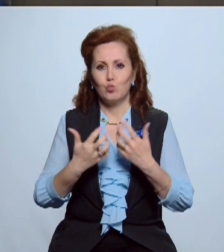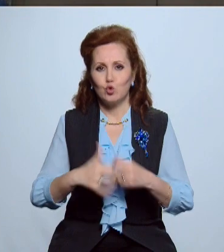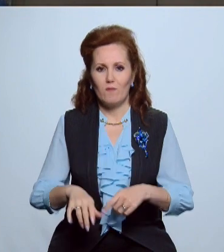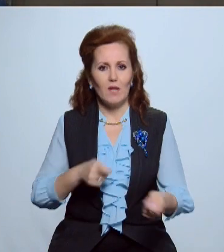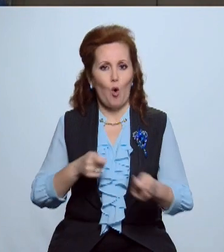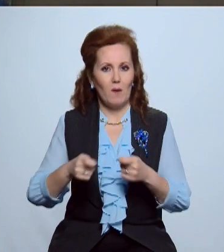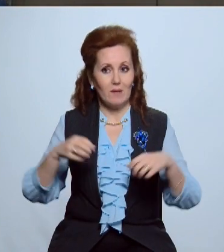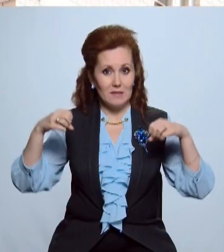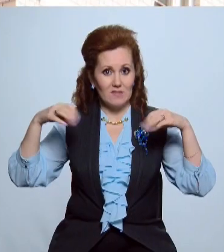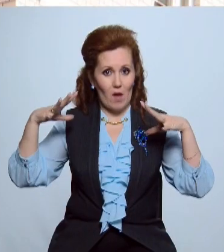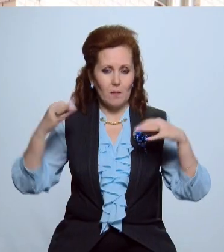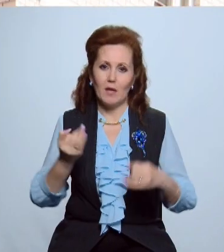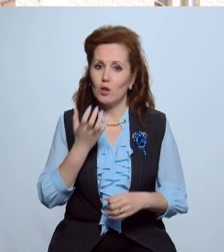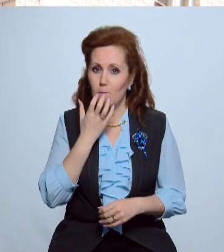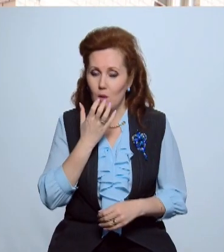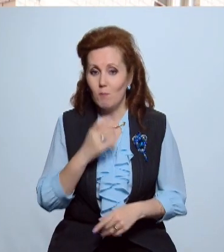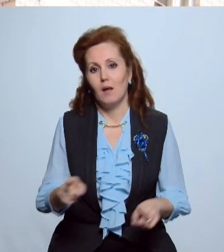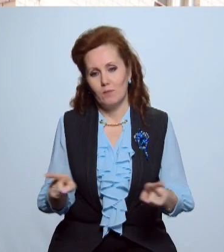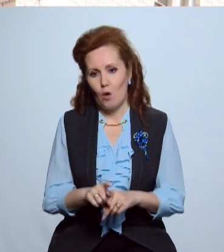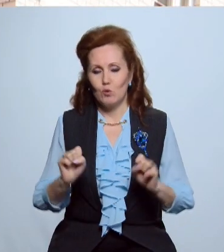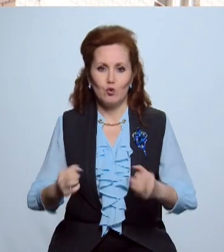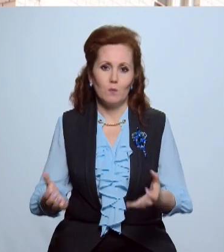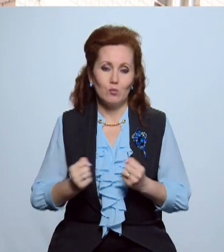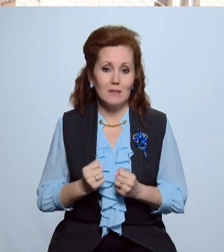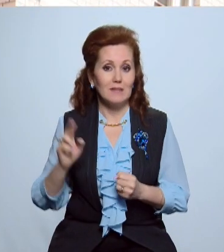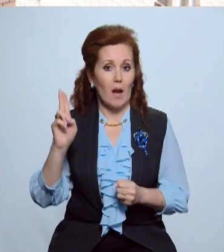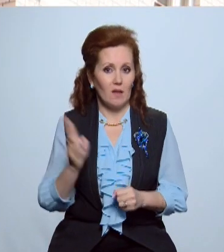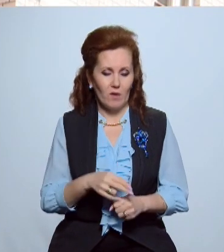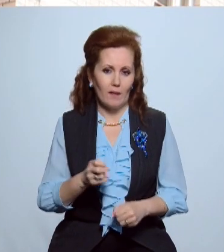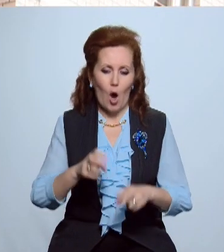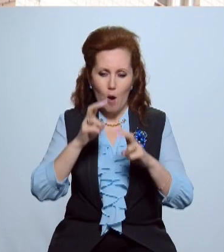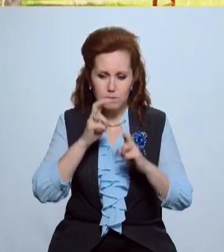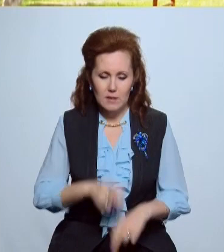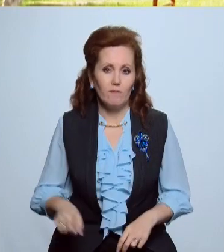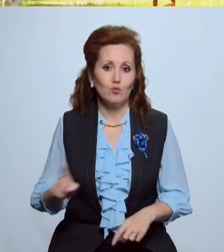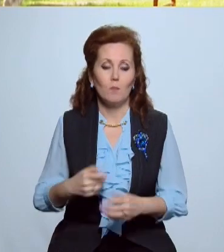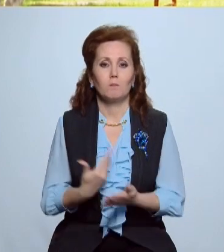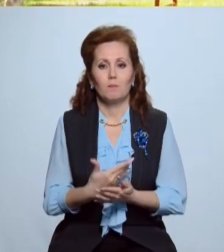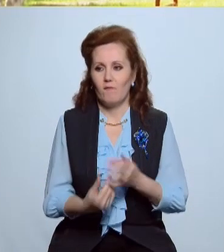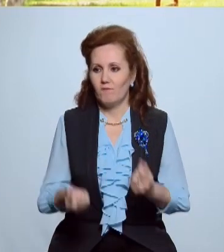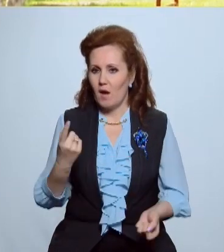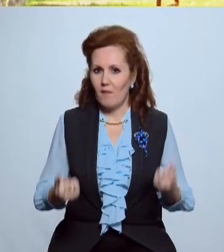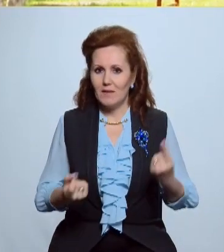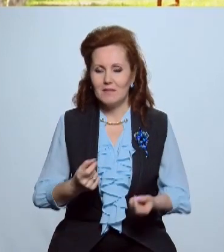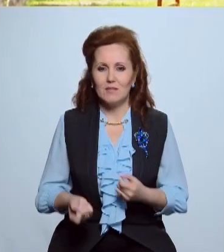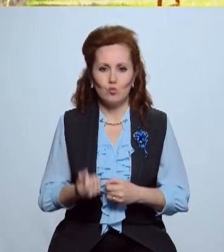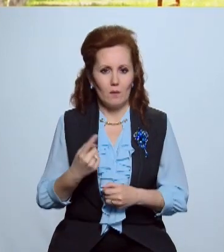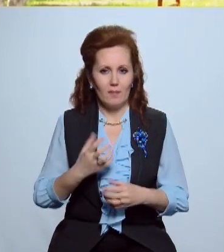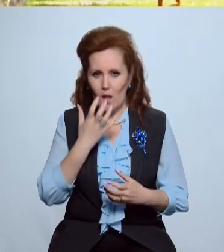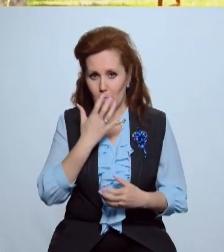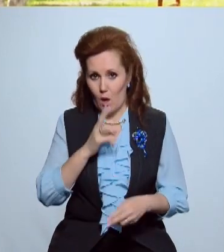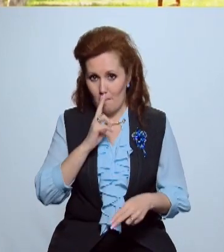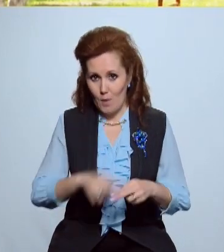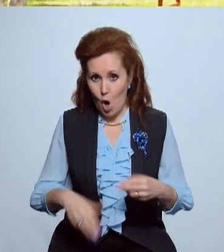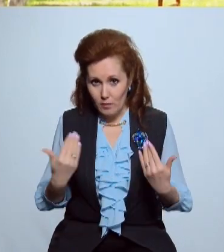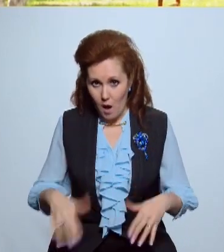и теплоснабжением. Кроме того, получить можно и сертификат на обследование, чтобы, к примеру, выявить источники теплопотерь. Выиграть